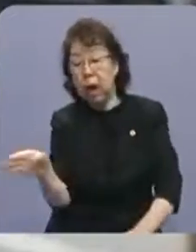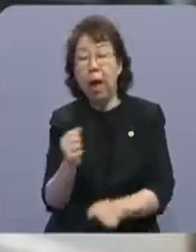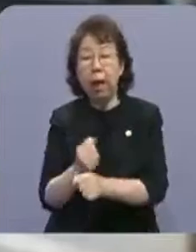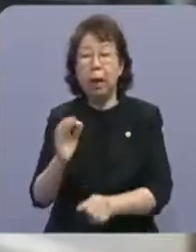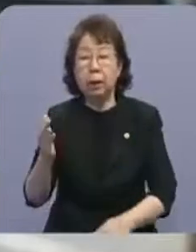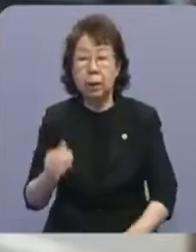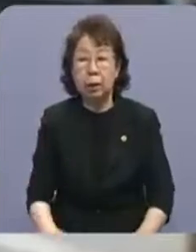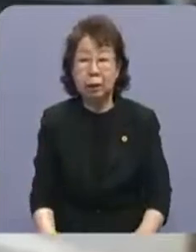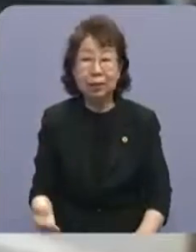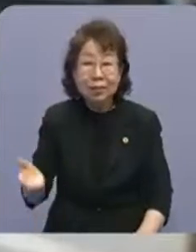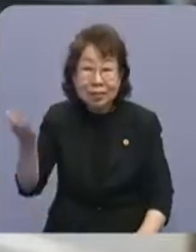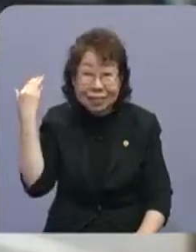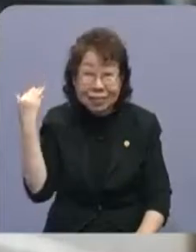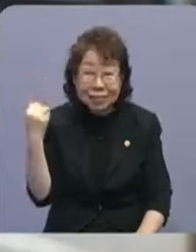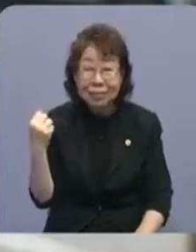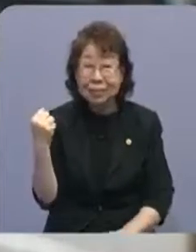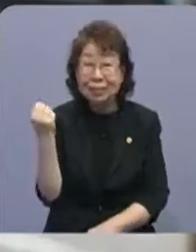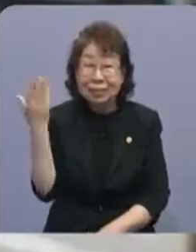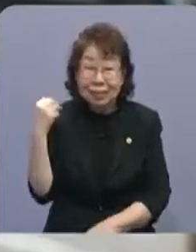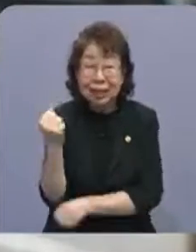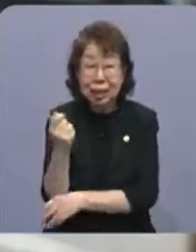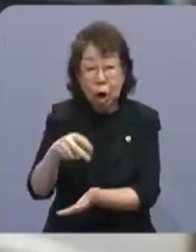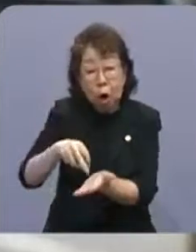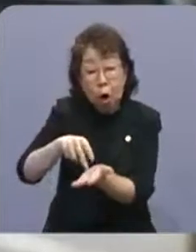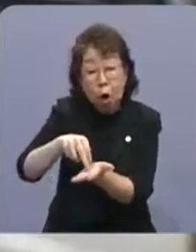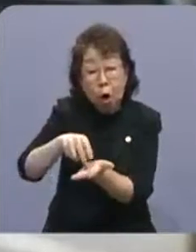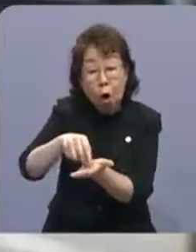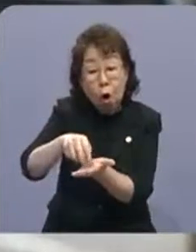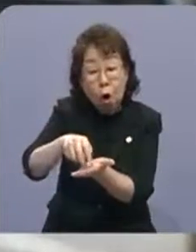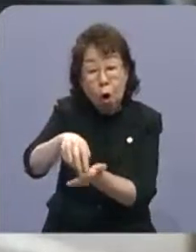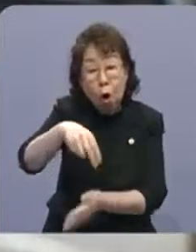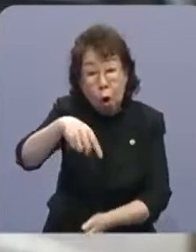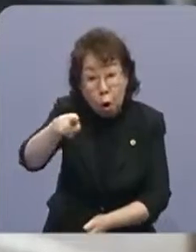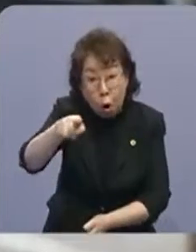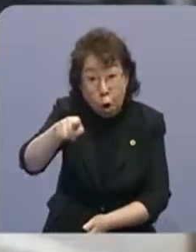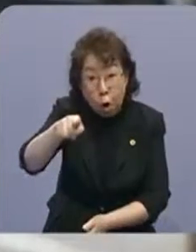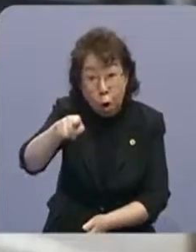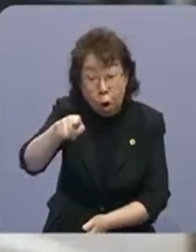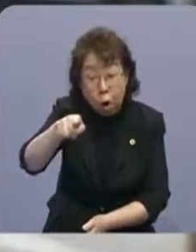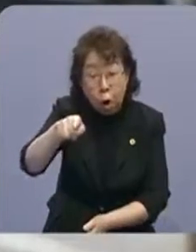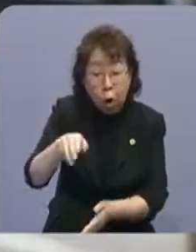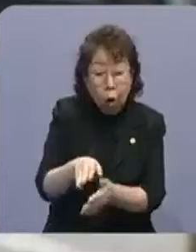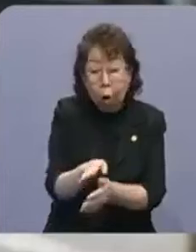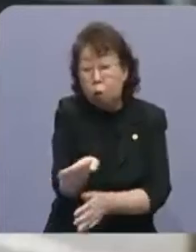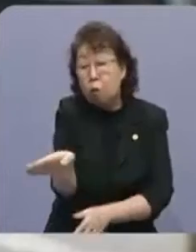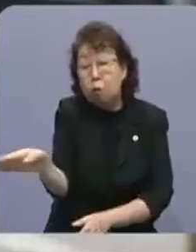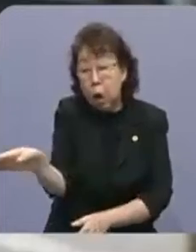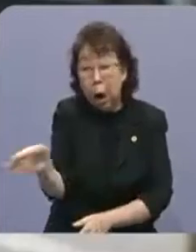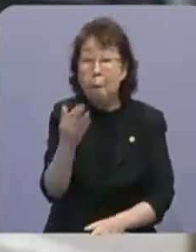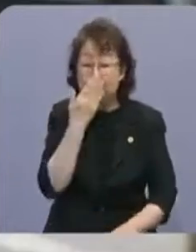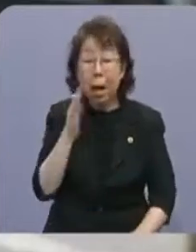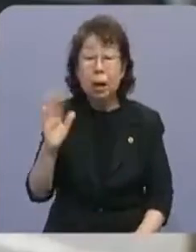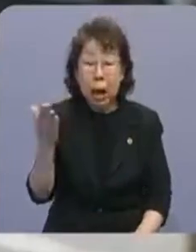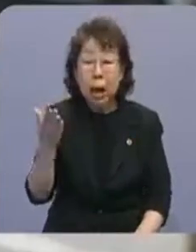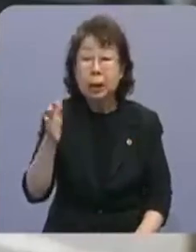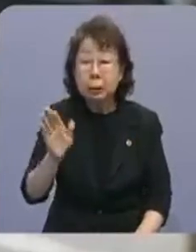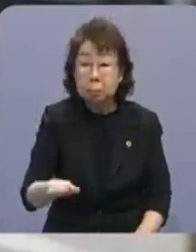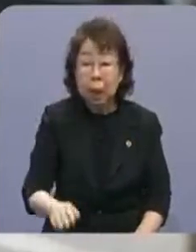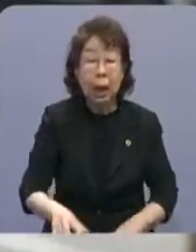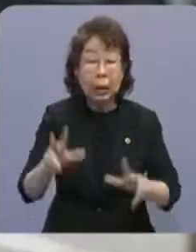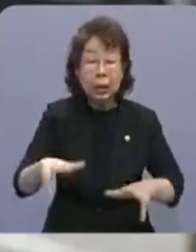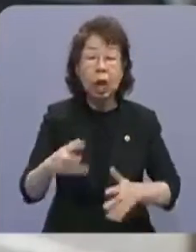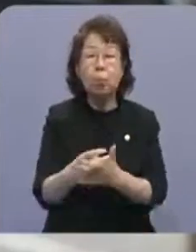나왔는데. 기존에는 이제 보행자가 통행이 완료된 때는 우회전을 하실 수가 있었습니다.